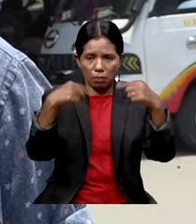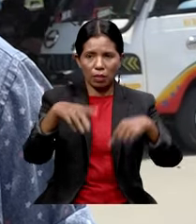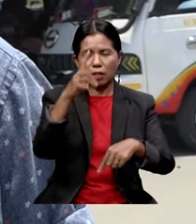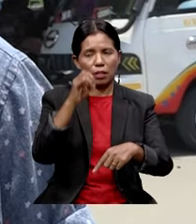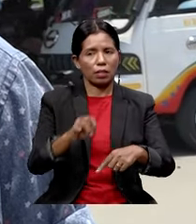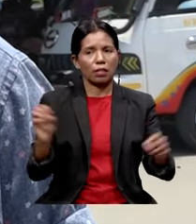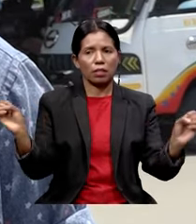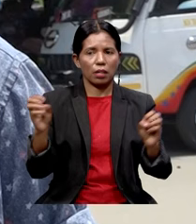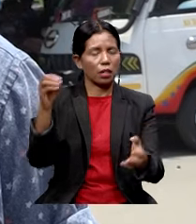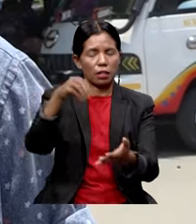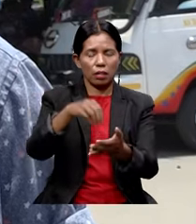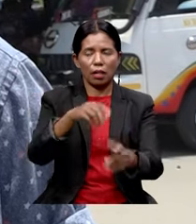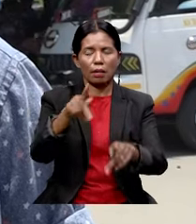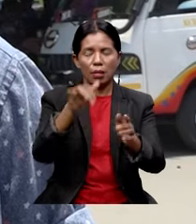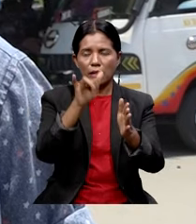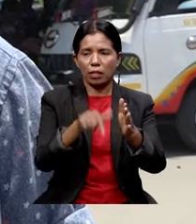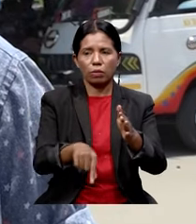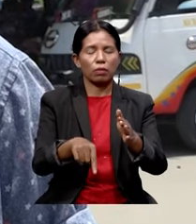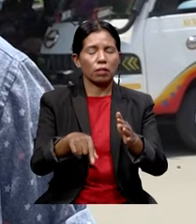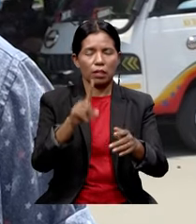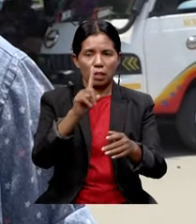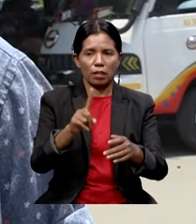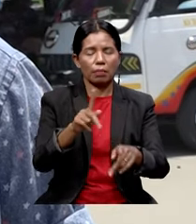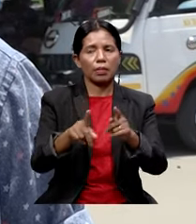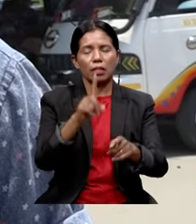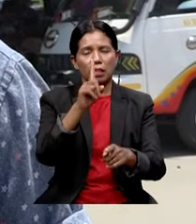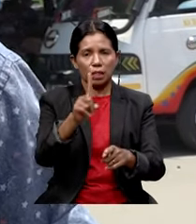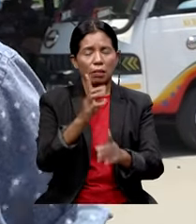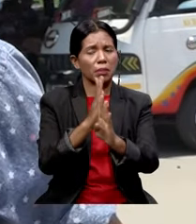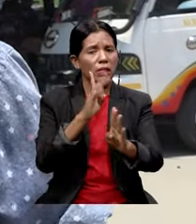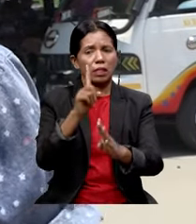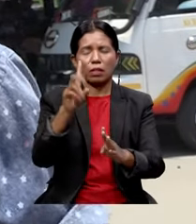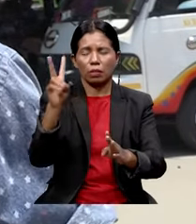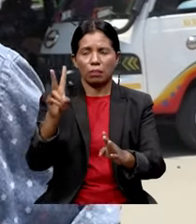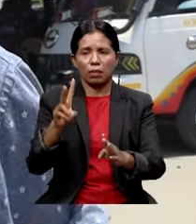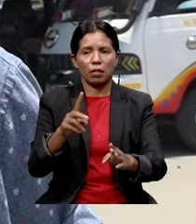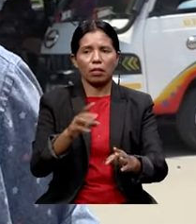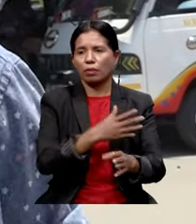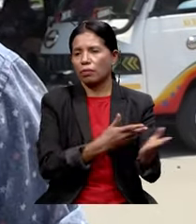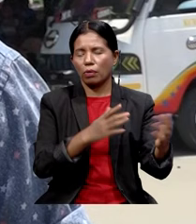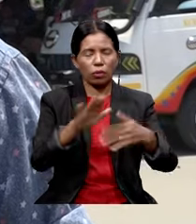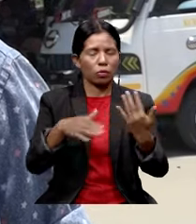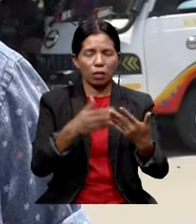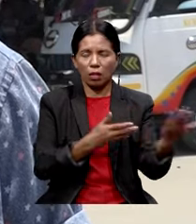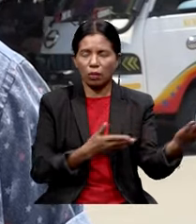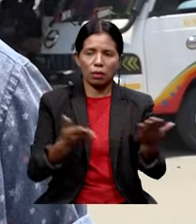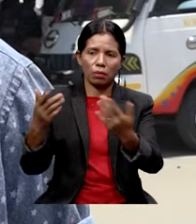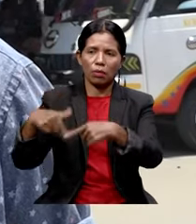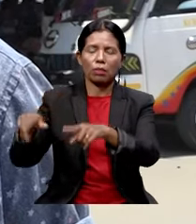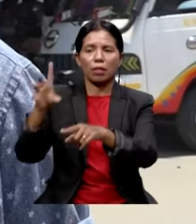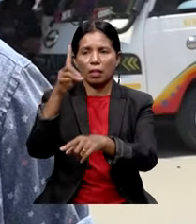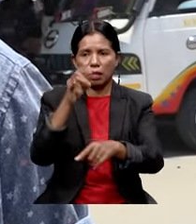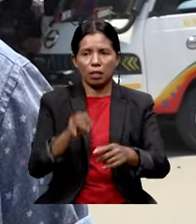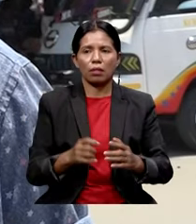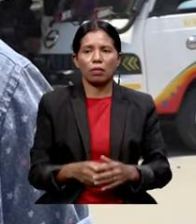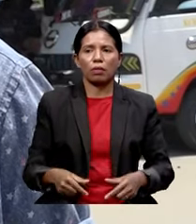la la hatung e mahene ida rua det bis ida rua det maka hatung ne restu ne halai tama lori ba hotu ha dili laran det ne ba